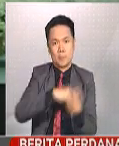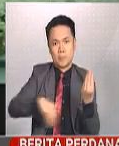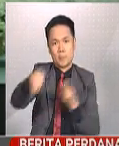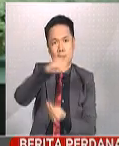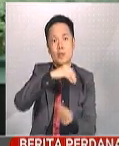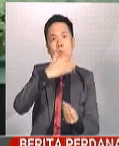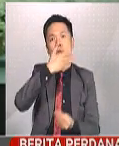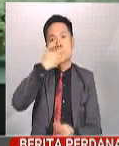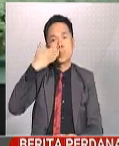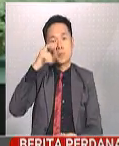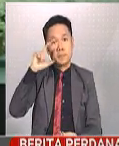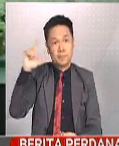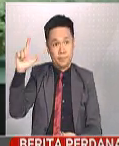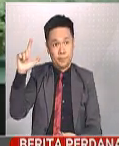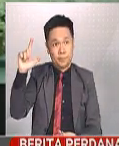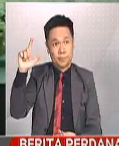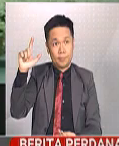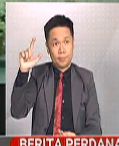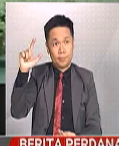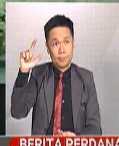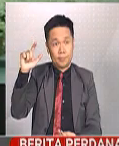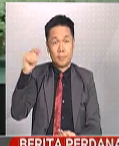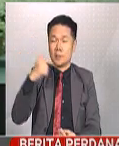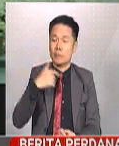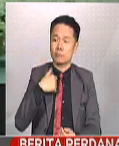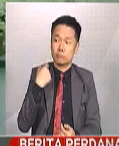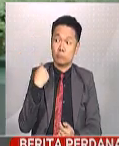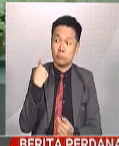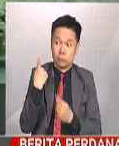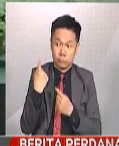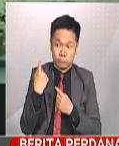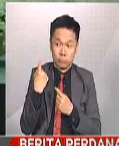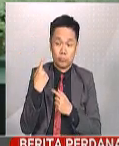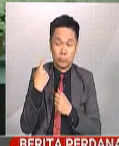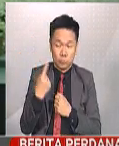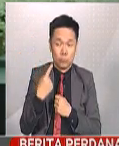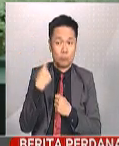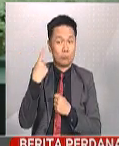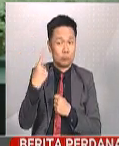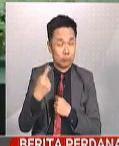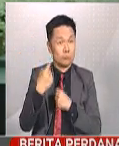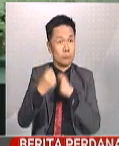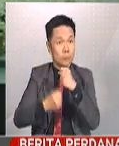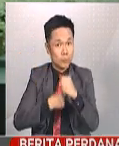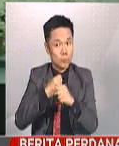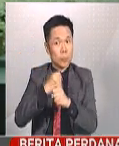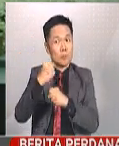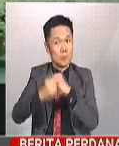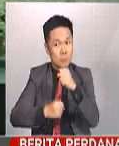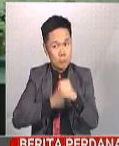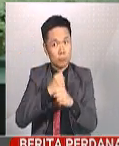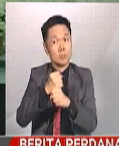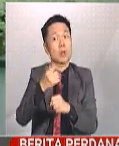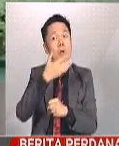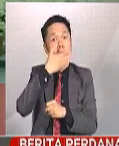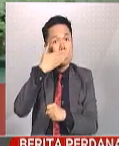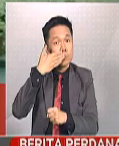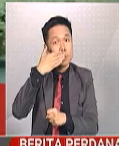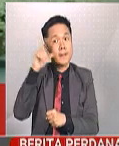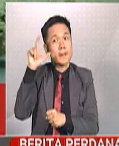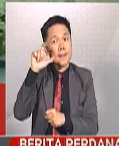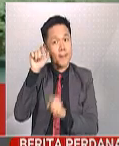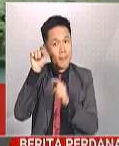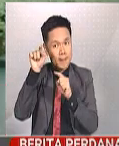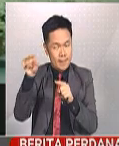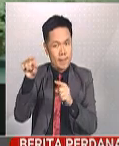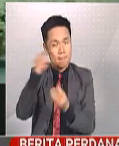kata-kata kak Mida rasa S berapa tahun ni kak Mida banyak menghabiskan Bu Ramadan kak Mida di di Mekah ah